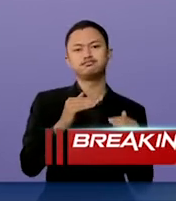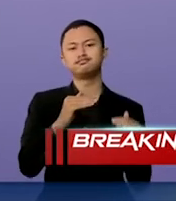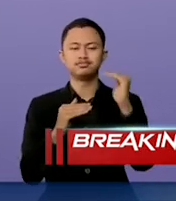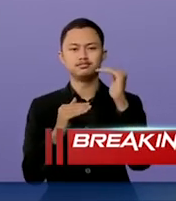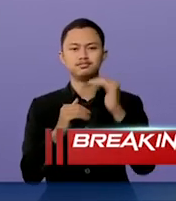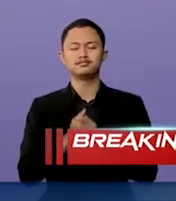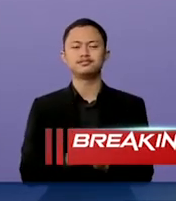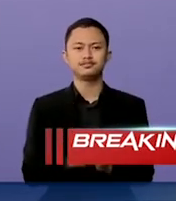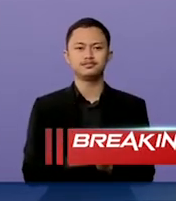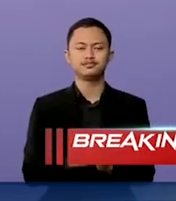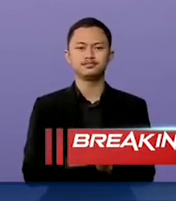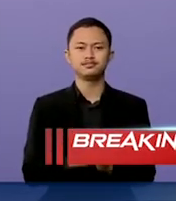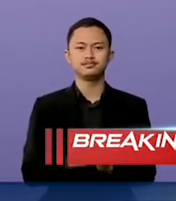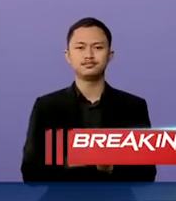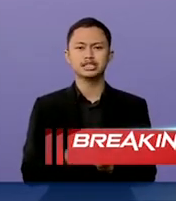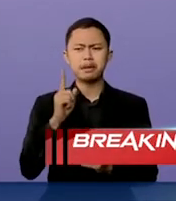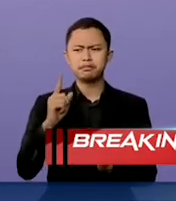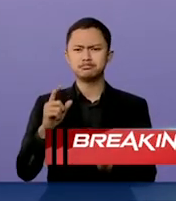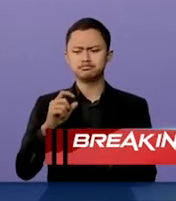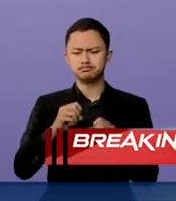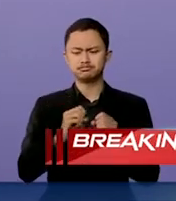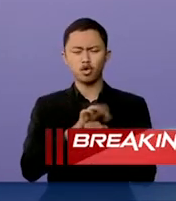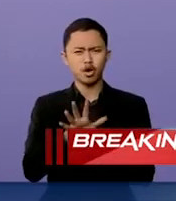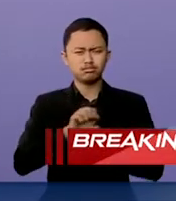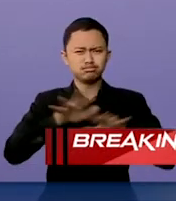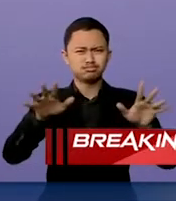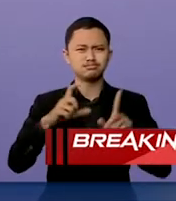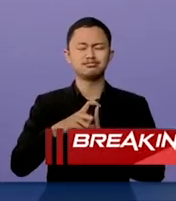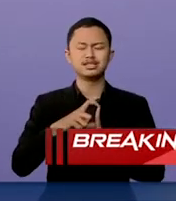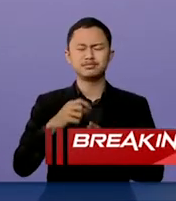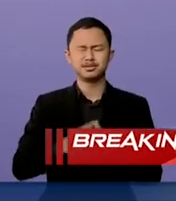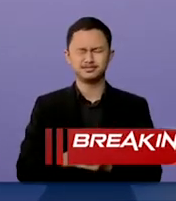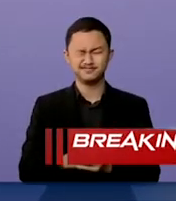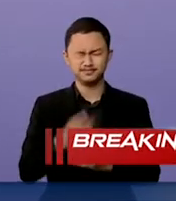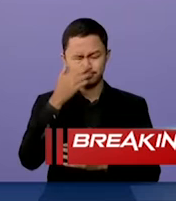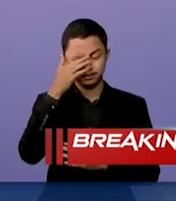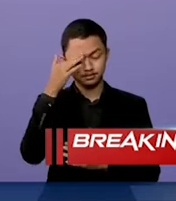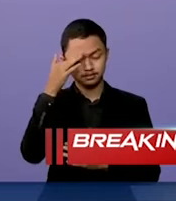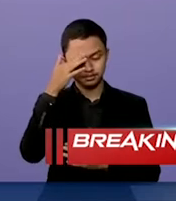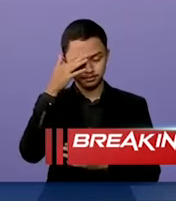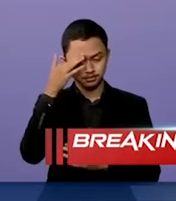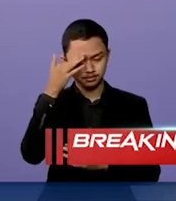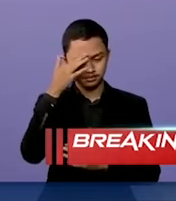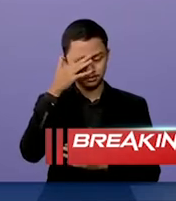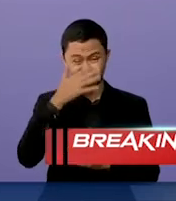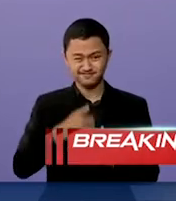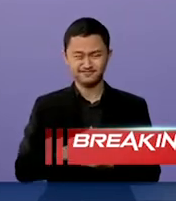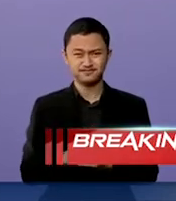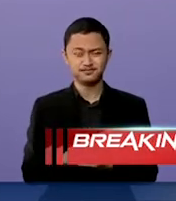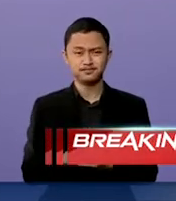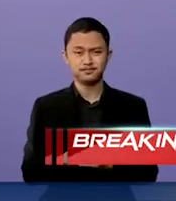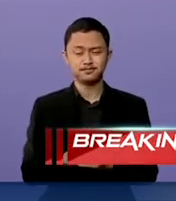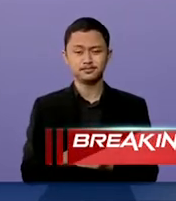ini ditemukan akhir Desember 2019 lalu ini artinya kita harus kerja lebih giat lagi seperti yang